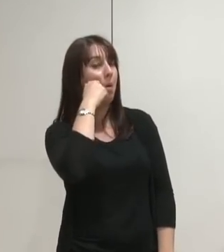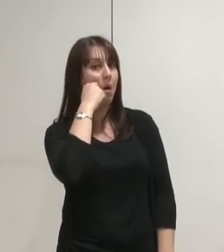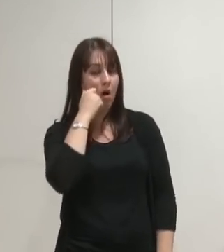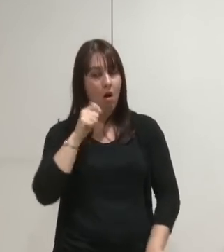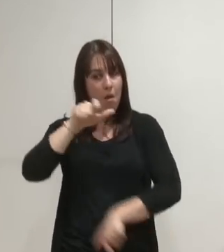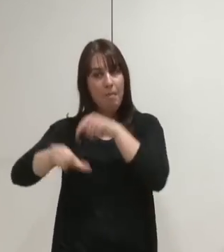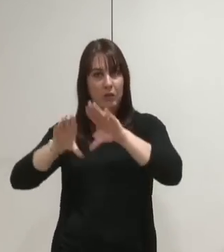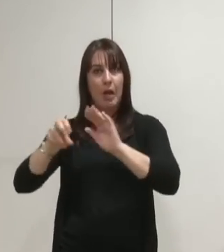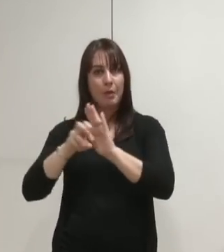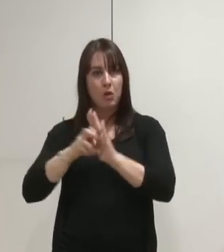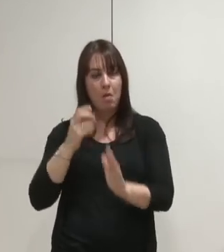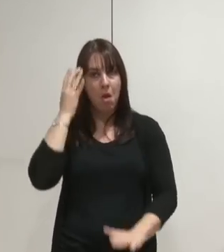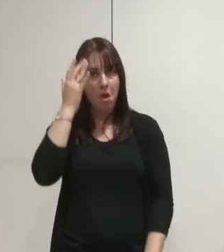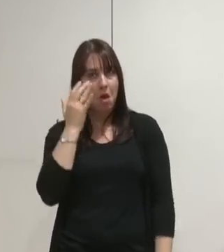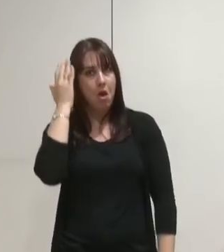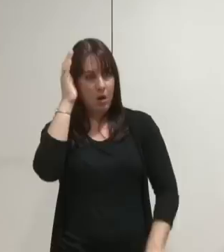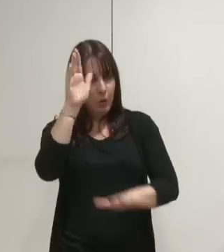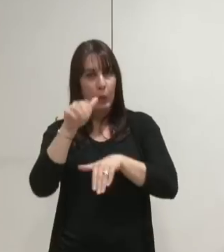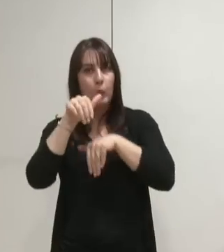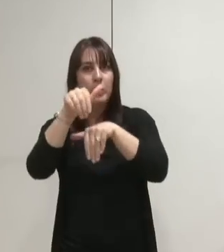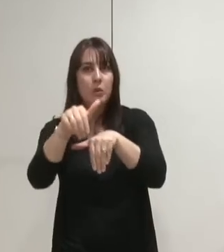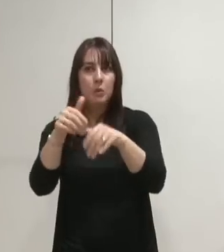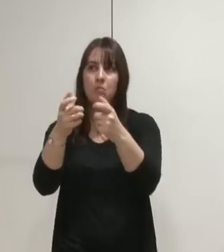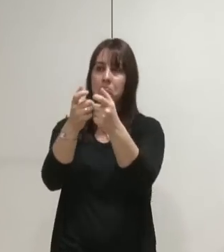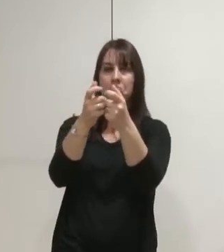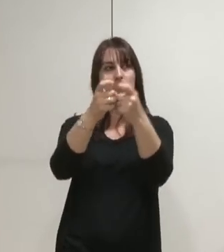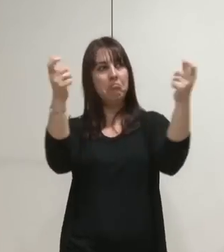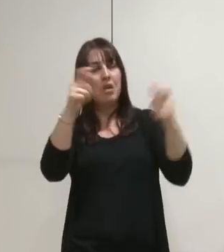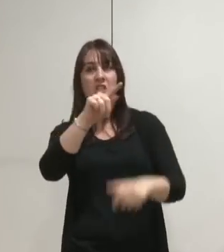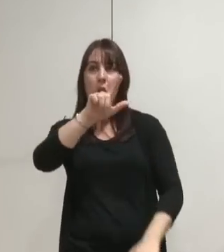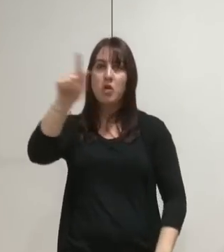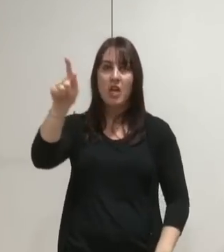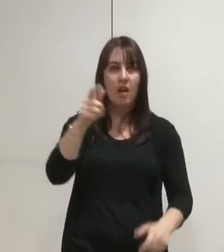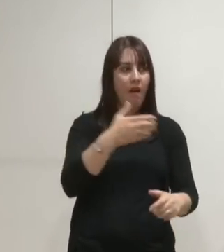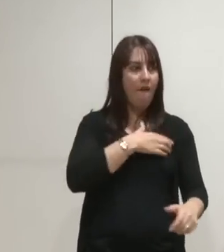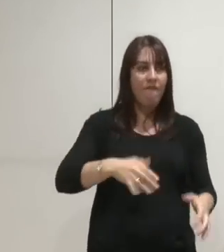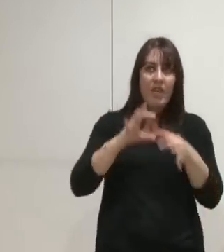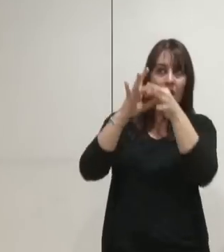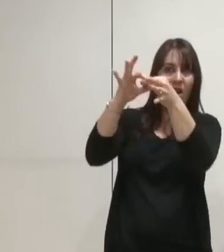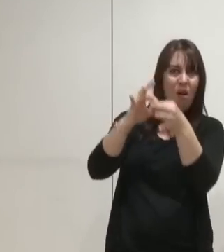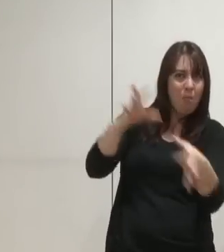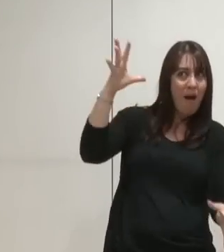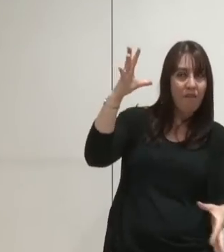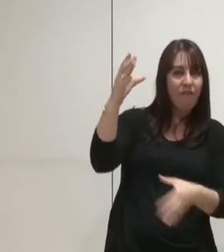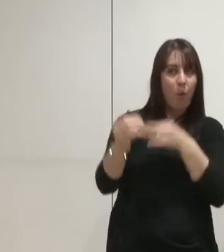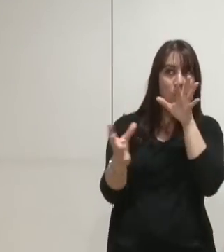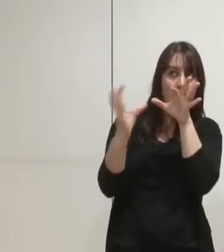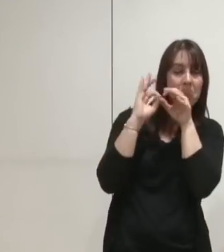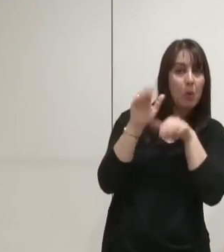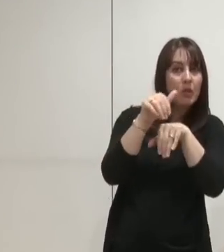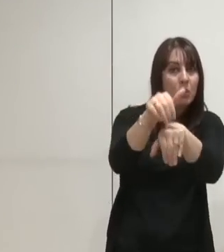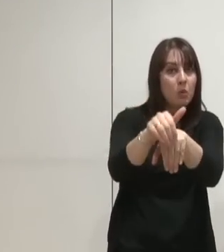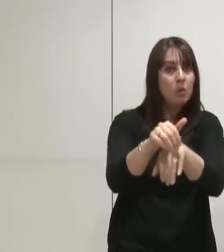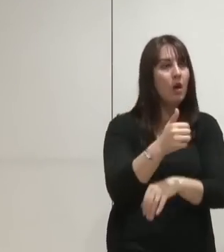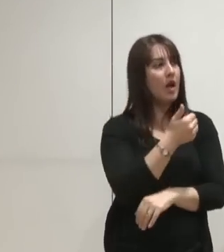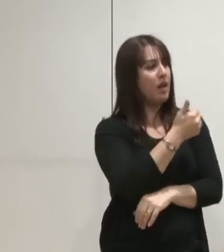Grenoblois quant à l'avenir des liens de GG et de la ville et à votre refus de défendre non pas seulement l'intérêt